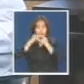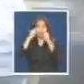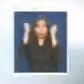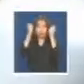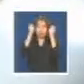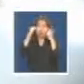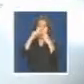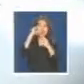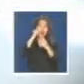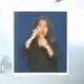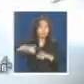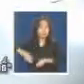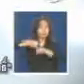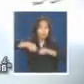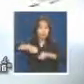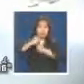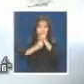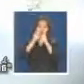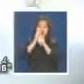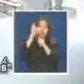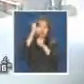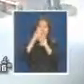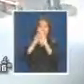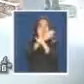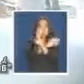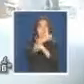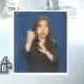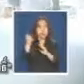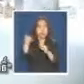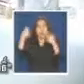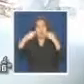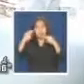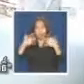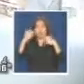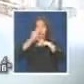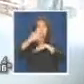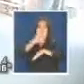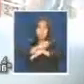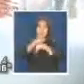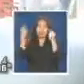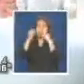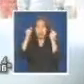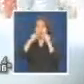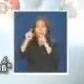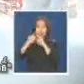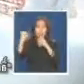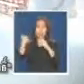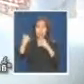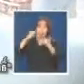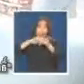านต์หลังจากที่ในช่วง2ปีก่อนหน้านะครับเรามีเหตุการณ์ความไม่สงบเกิดขึ้นในบ้านเมืองของเราซึ่งก็ทำให้เกิดปัญห